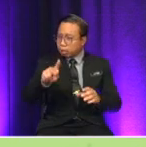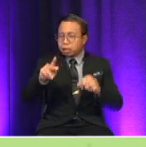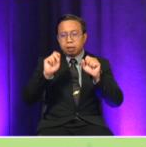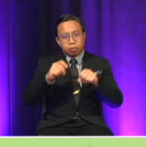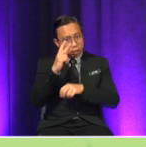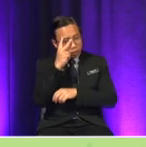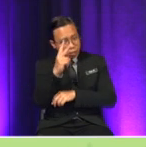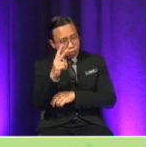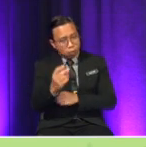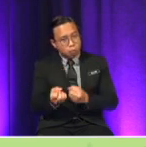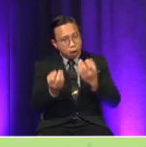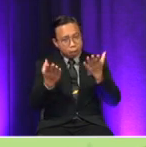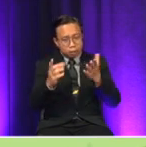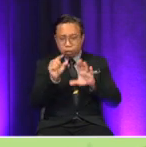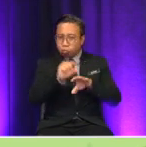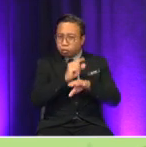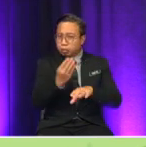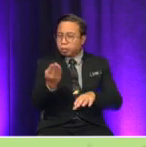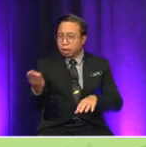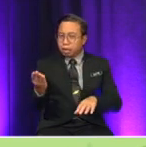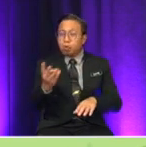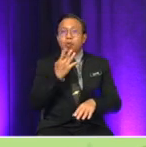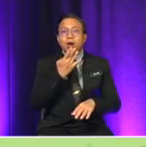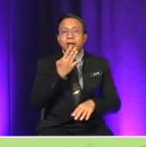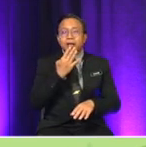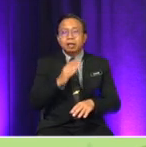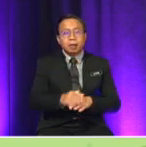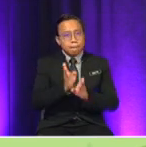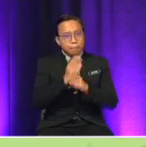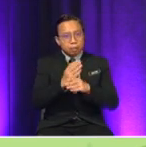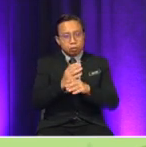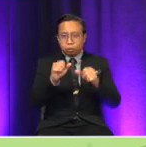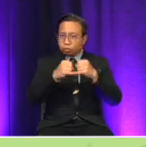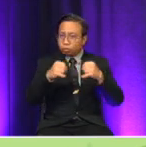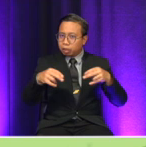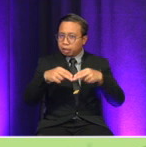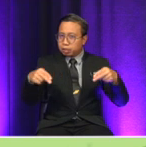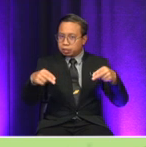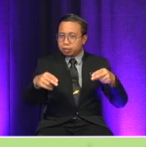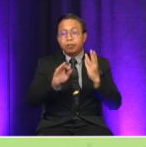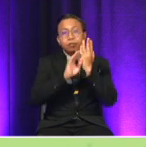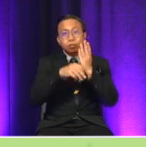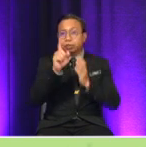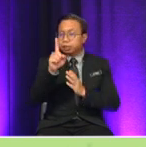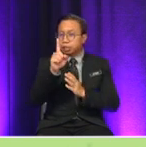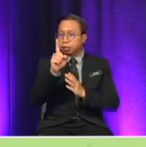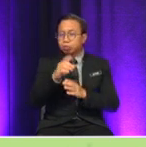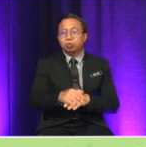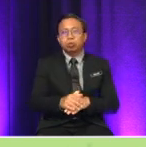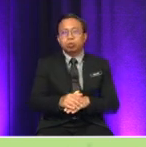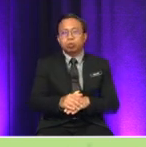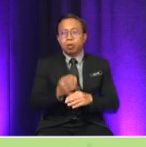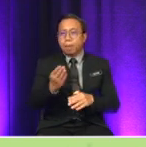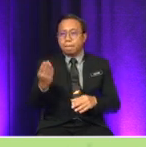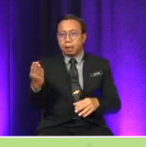meneroka dengan pelbagai bahan mewarna, melukis bentuk, saiz dan fungsi sesuatu bahan dalam penghasilan suatu